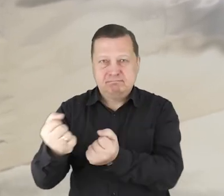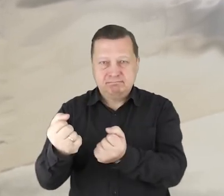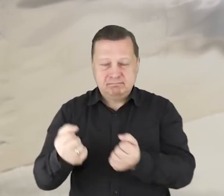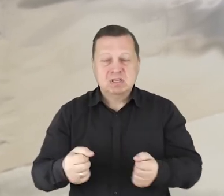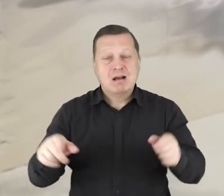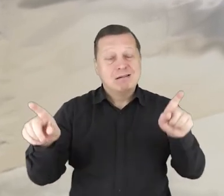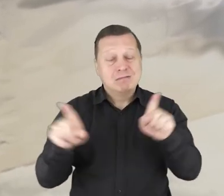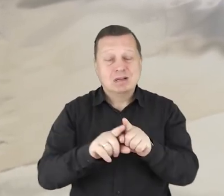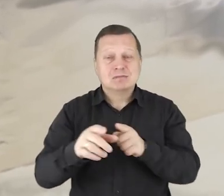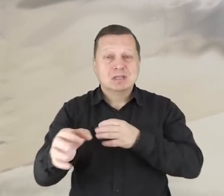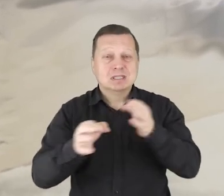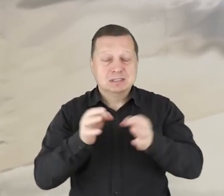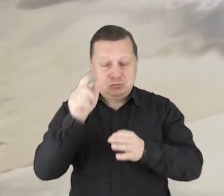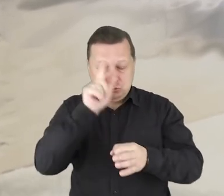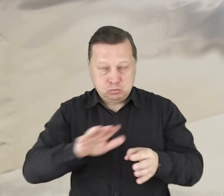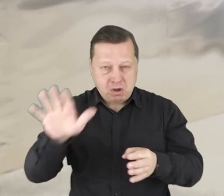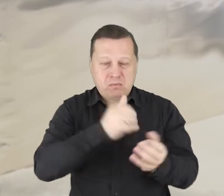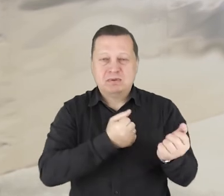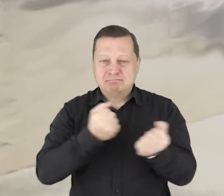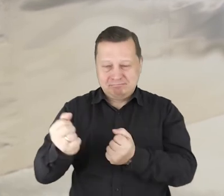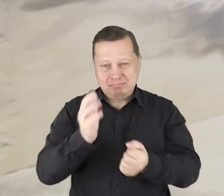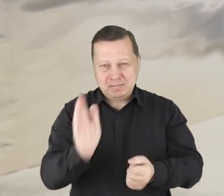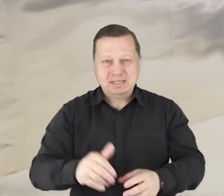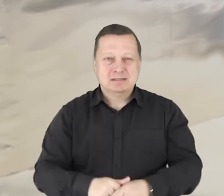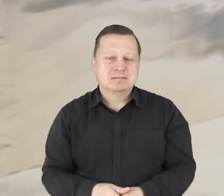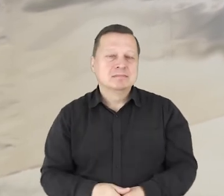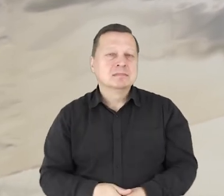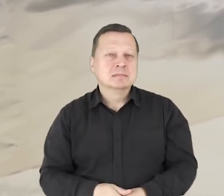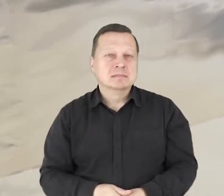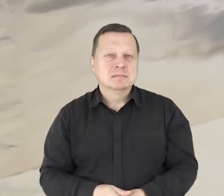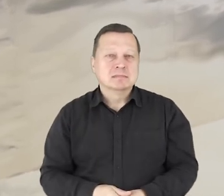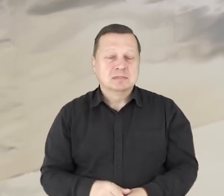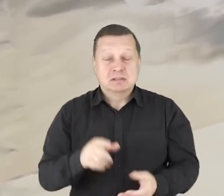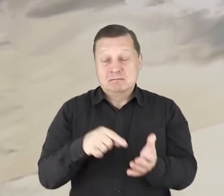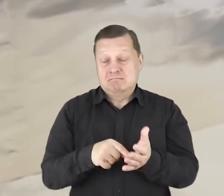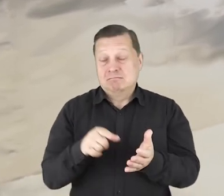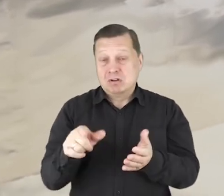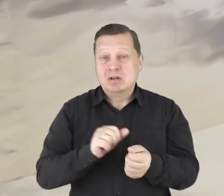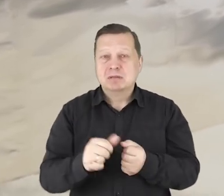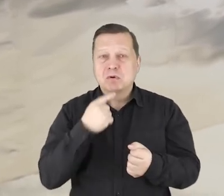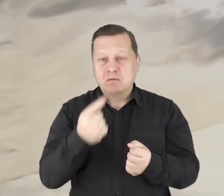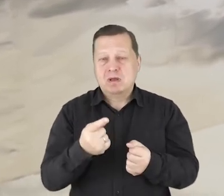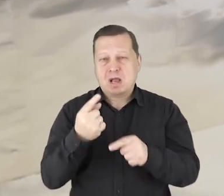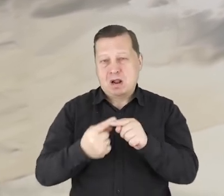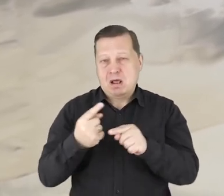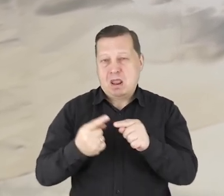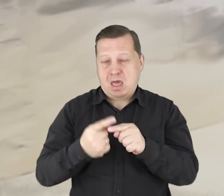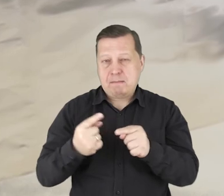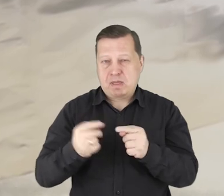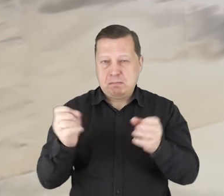też, że w historii społecznej. To jest taki brakujący element, w